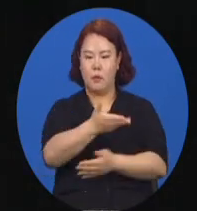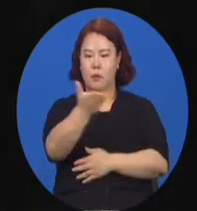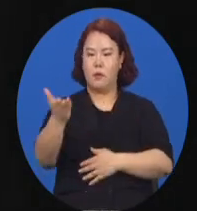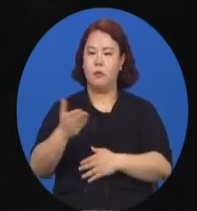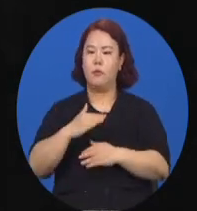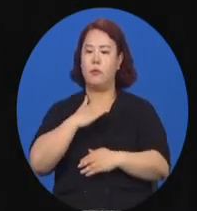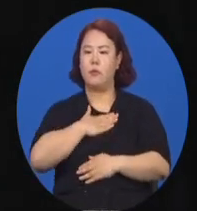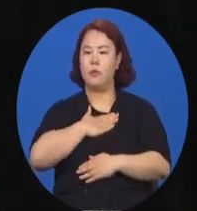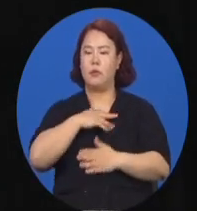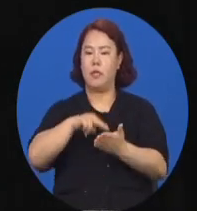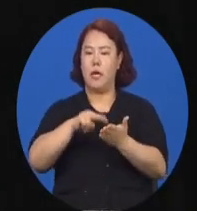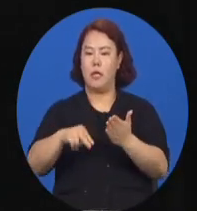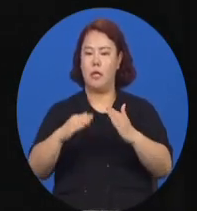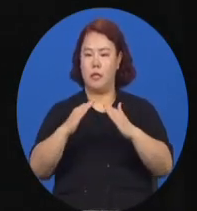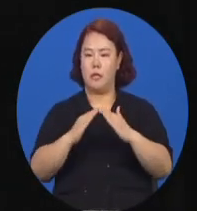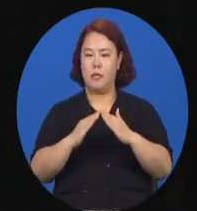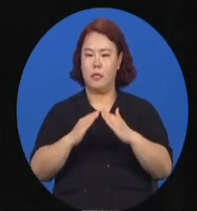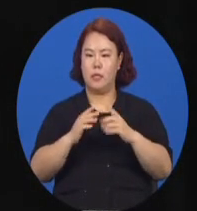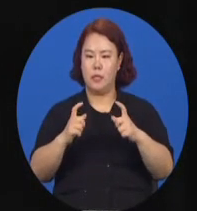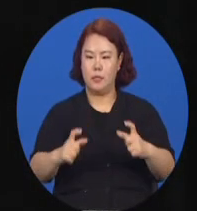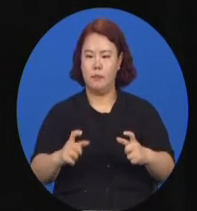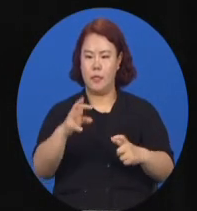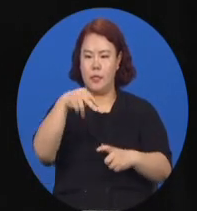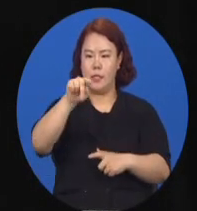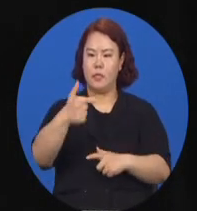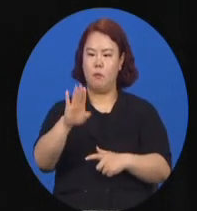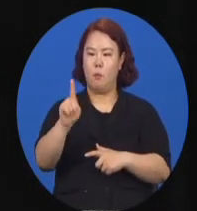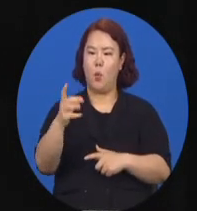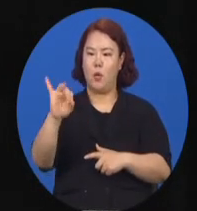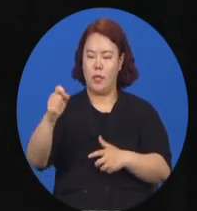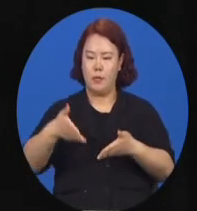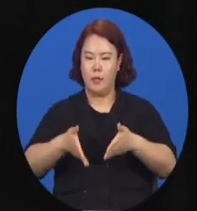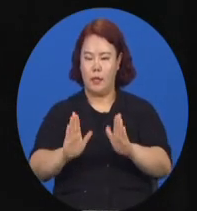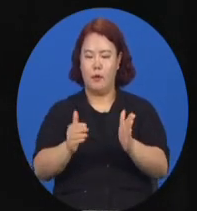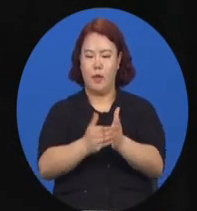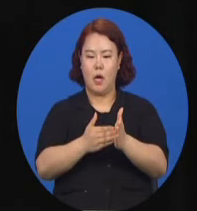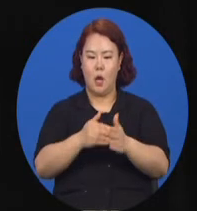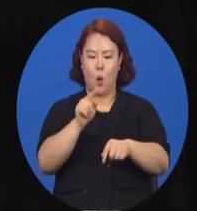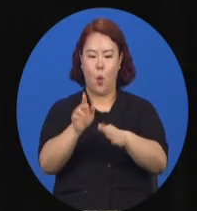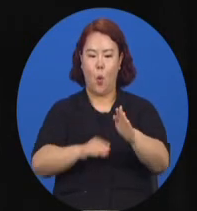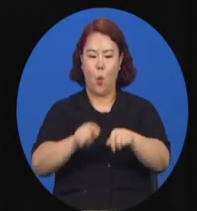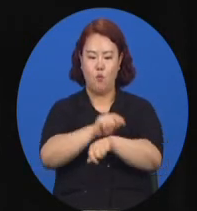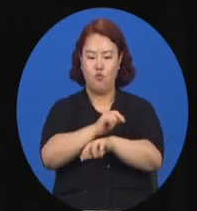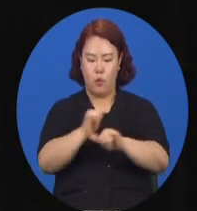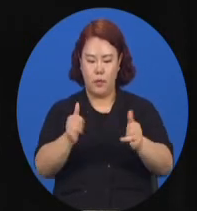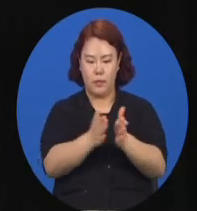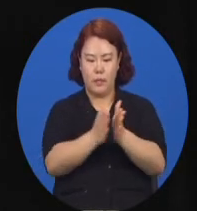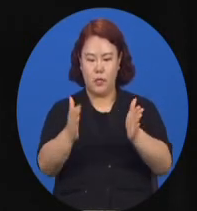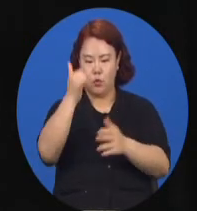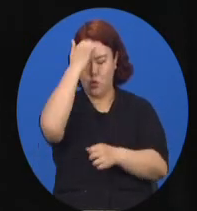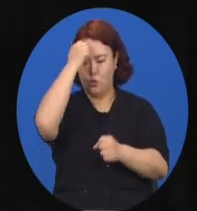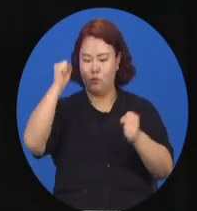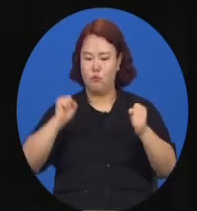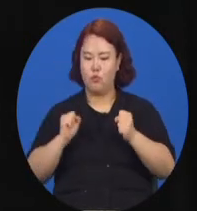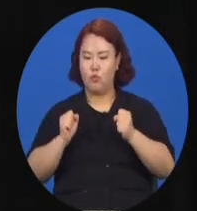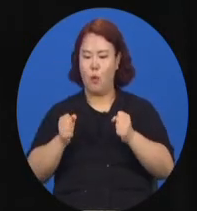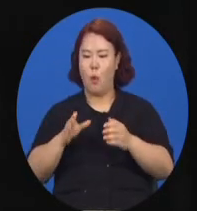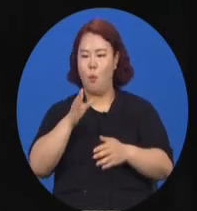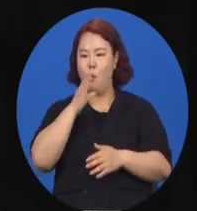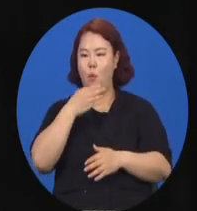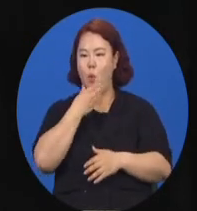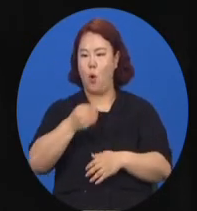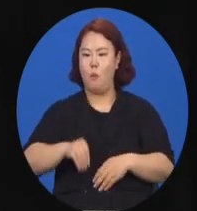저는 단양읍 심곡리에서 태어나 단양군 공무원을 시작으로 충청북도